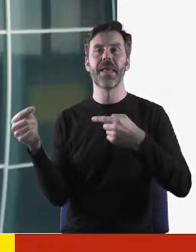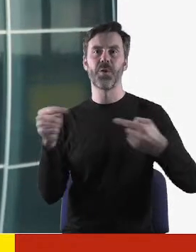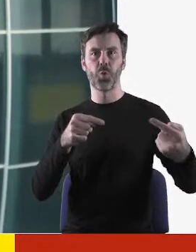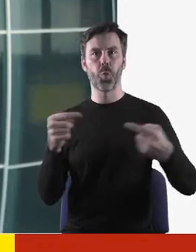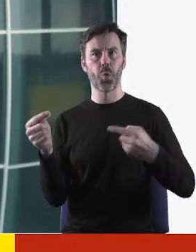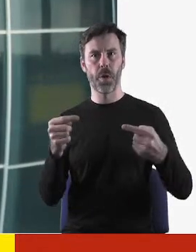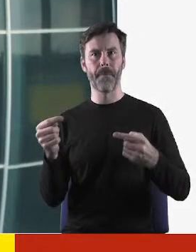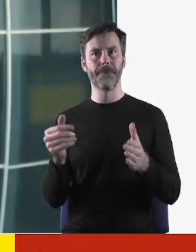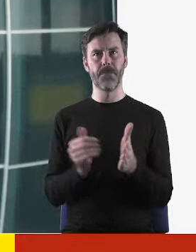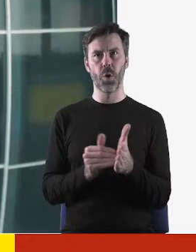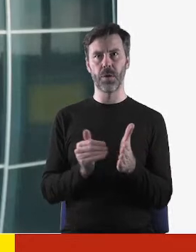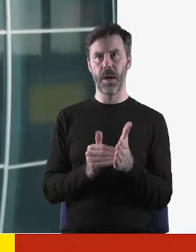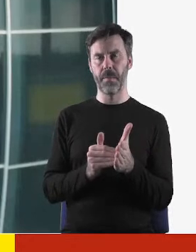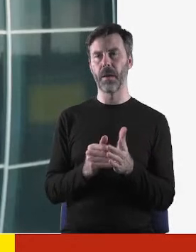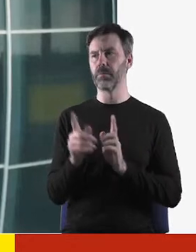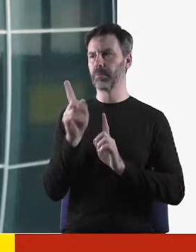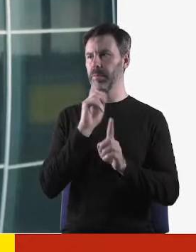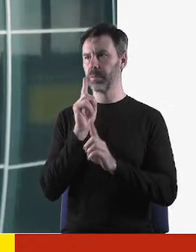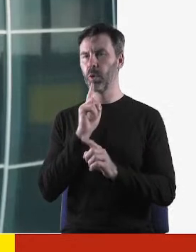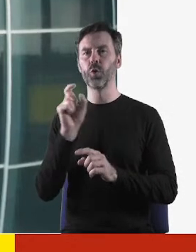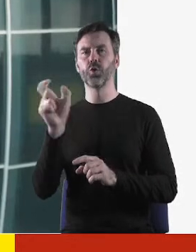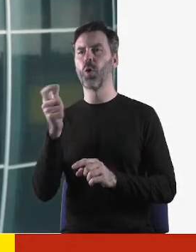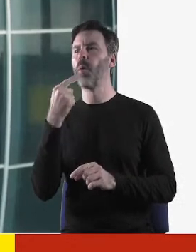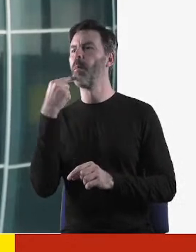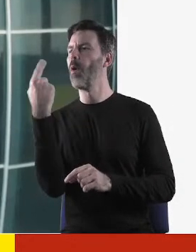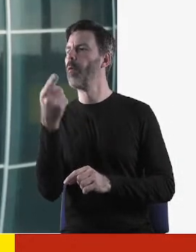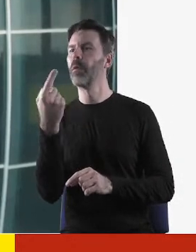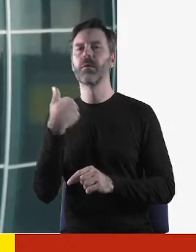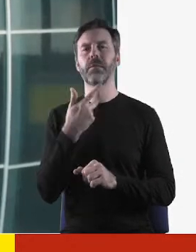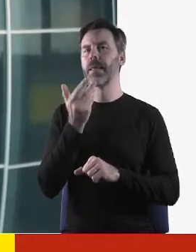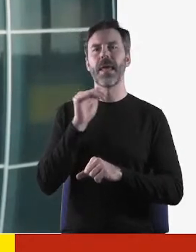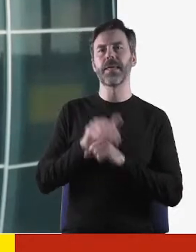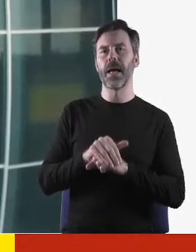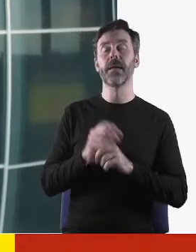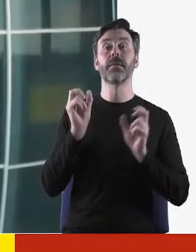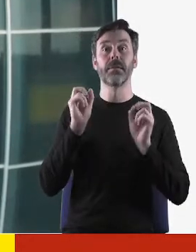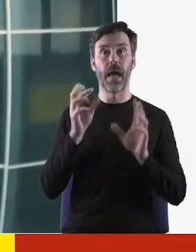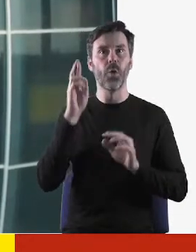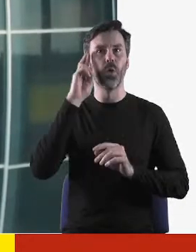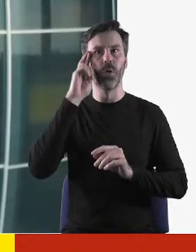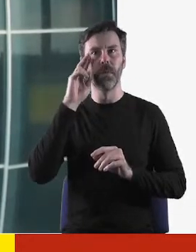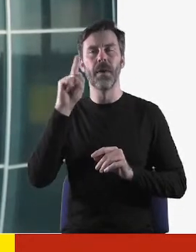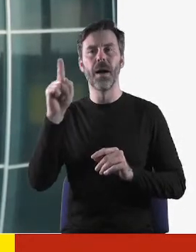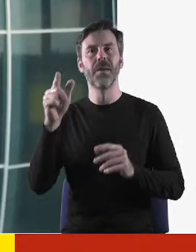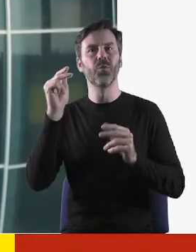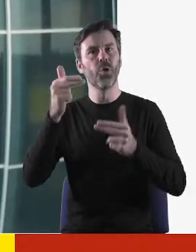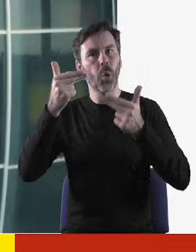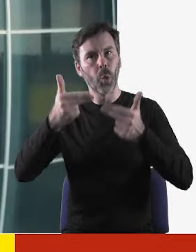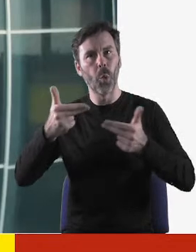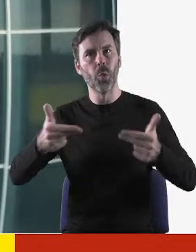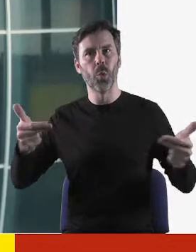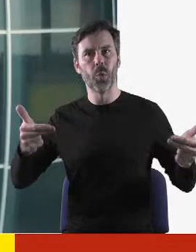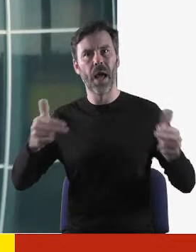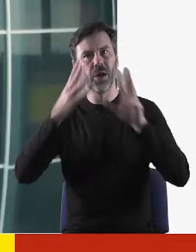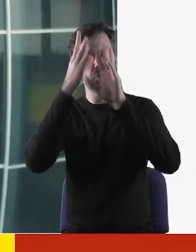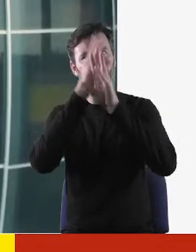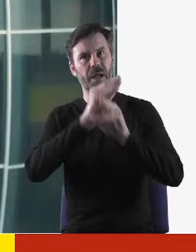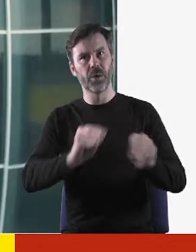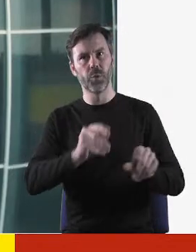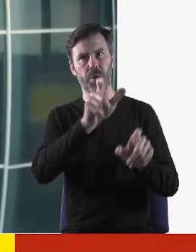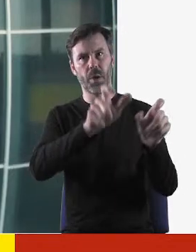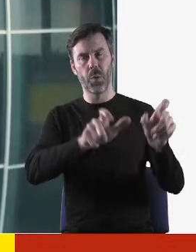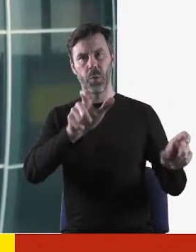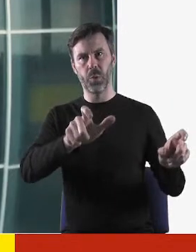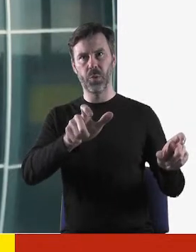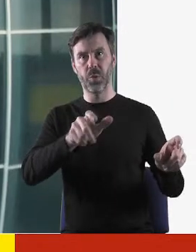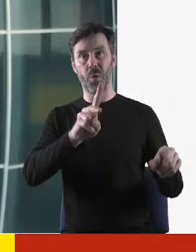wiedzę, wcale nie twierdzę, że jak radny powie coś, to należy się z nim zawsze zgadzać, ale obowiązują pewne formy i pewien szacunek do ludzi, którzy zostali